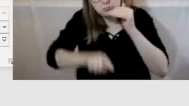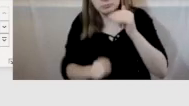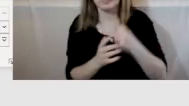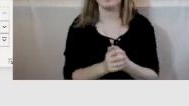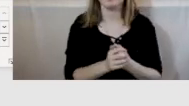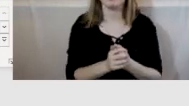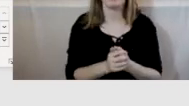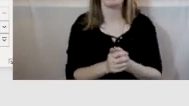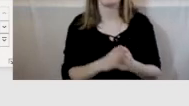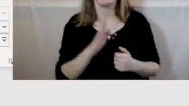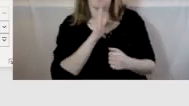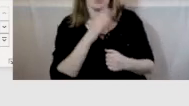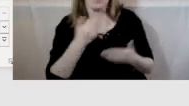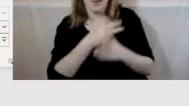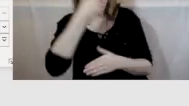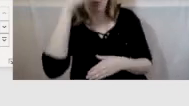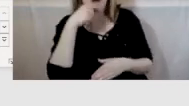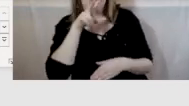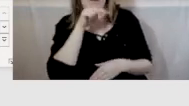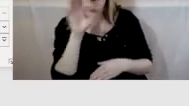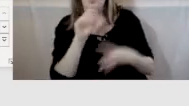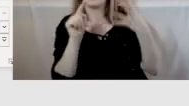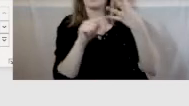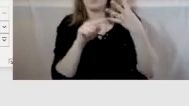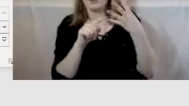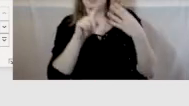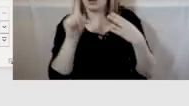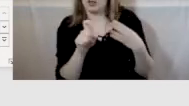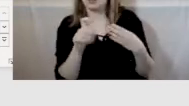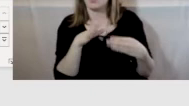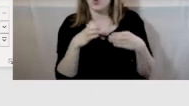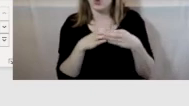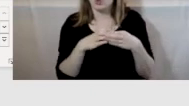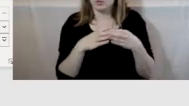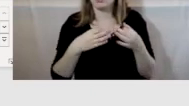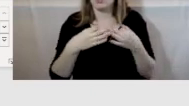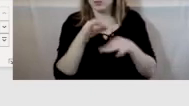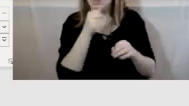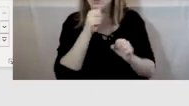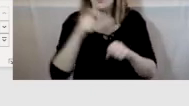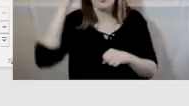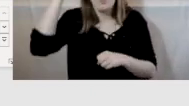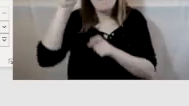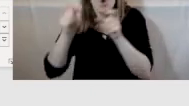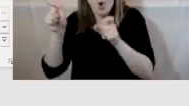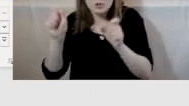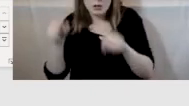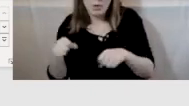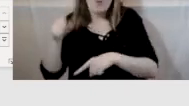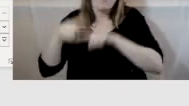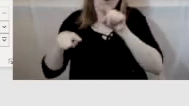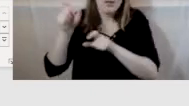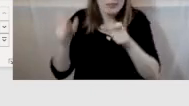Ketvirtuoju klausimu grupėje buvo pasiūlymų, kad galėtų dirbti ir mokslininkai, ir